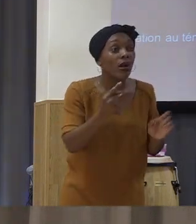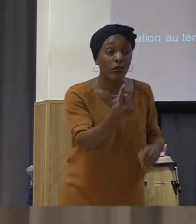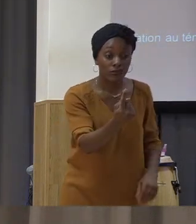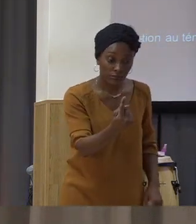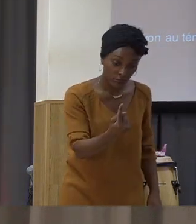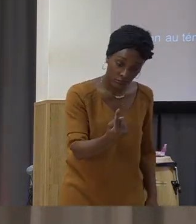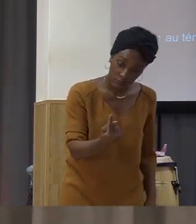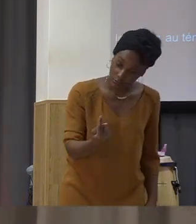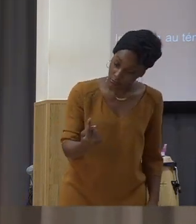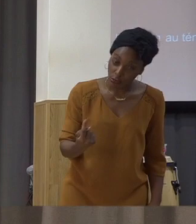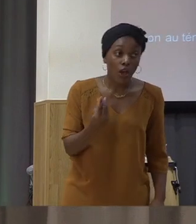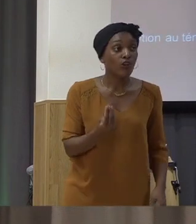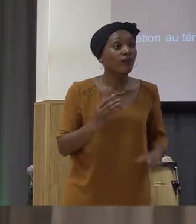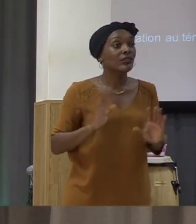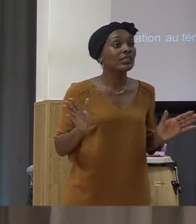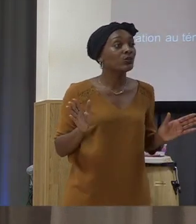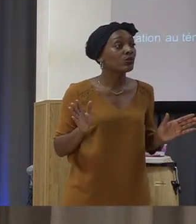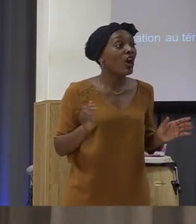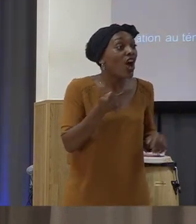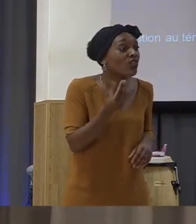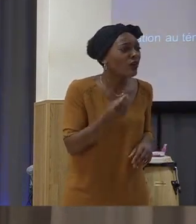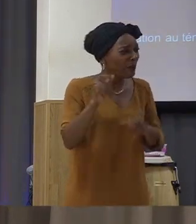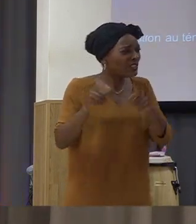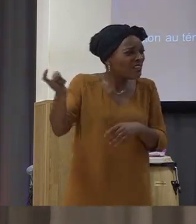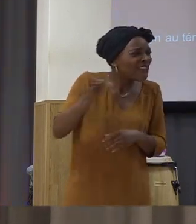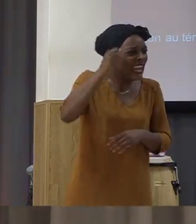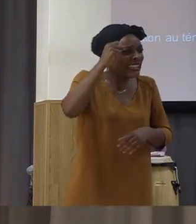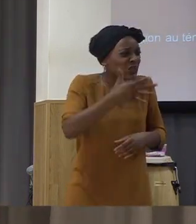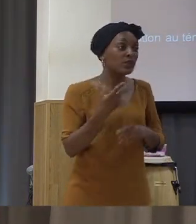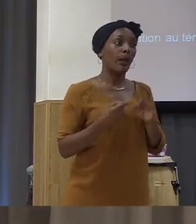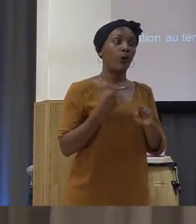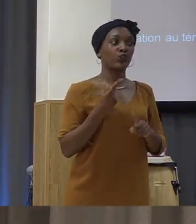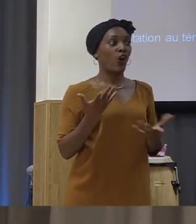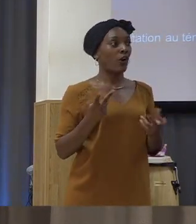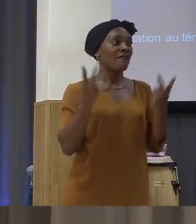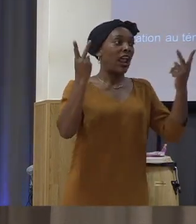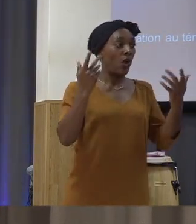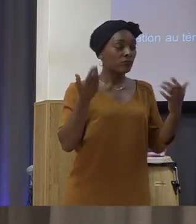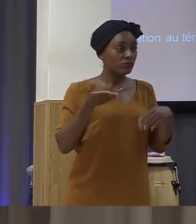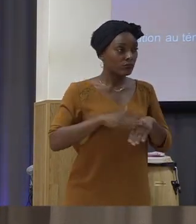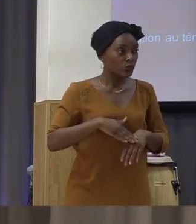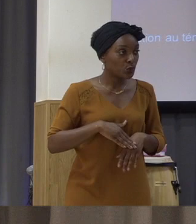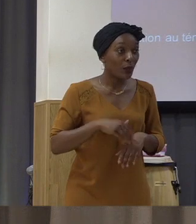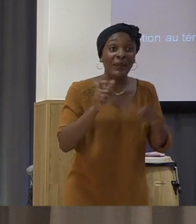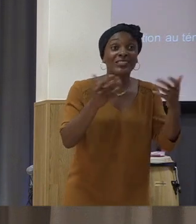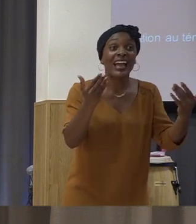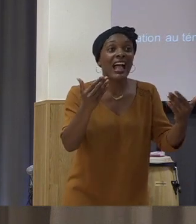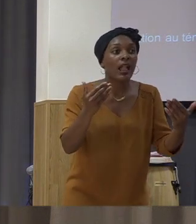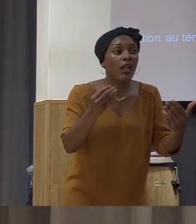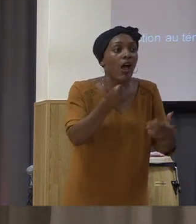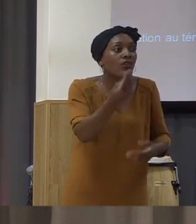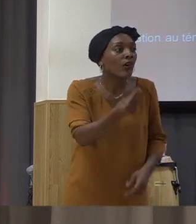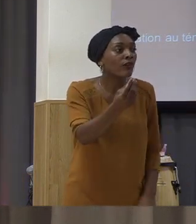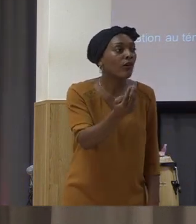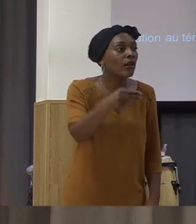venir quelqu'un d'important. Il y avait juste un enfant qui s'était levé. Peut-être même avait-il vraiment compris même ce qu'on lui avait dit. Et